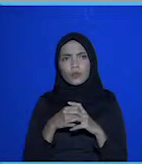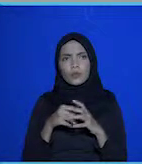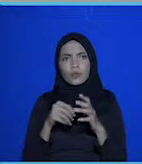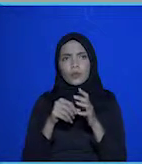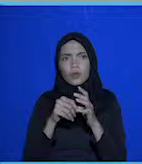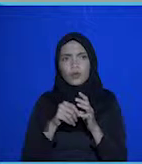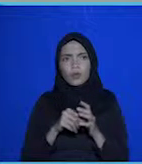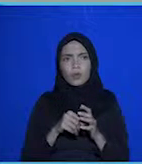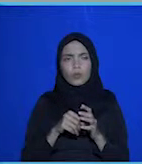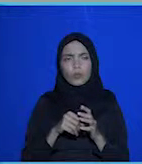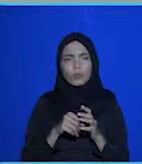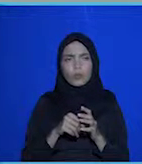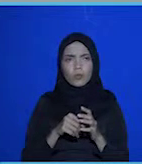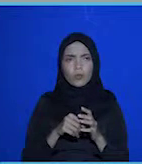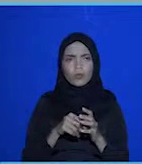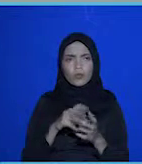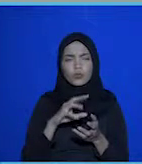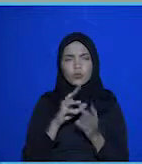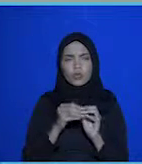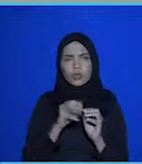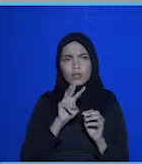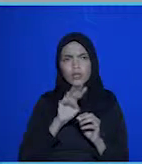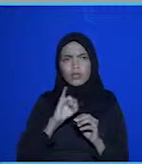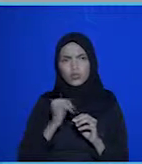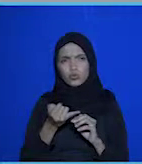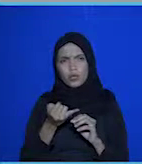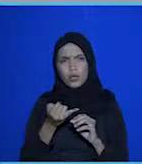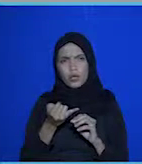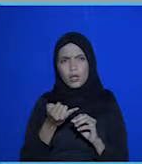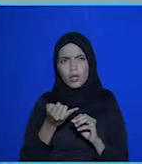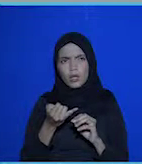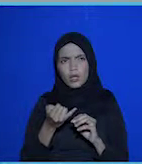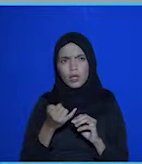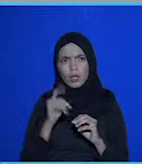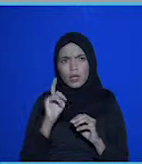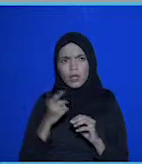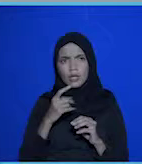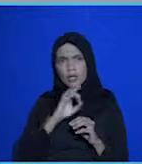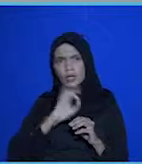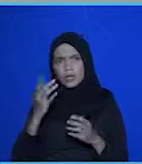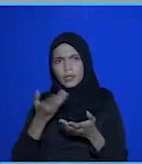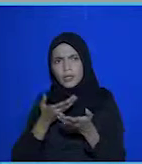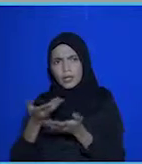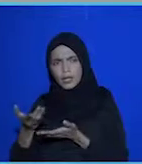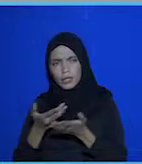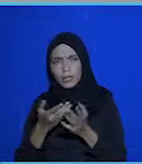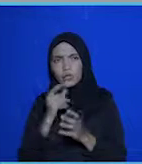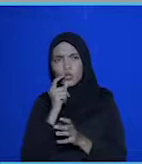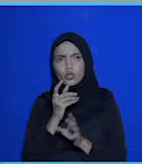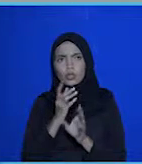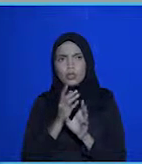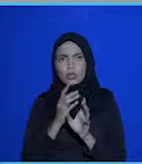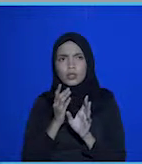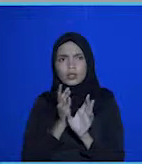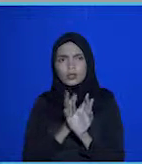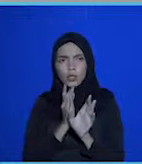ini sebesar 3 juta per rumah. Kemudian ada juga layanan dukungan psikososial. Kami sudah